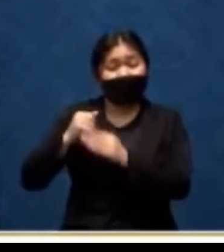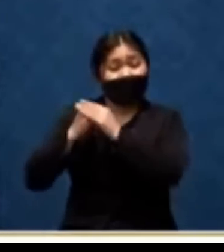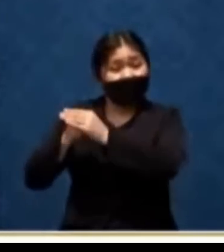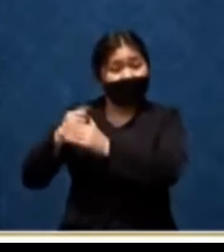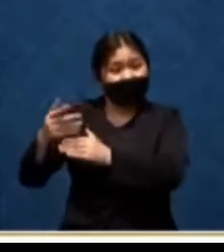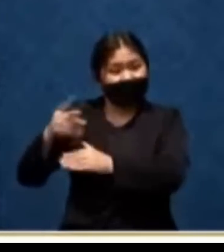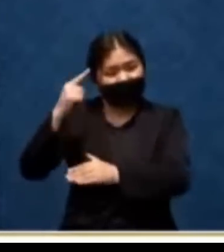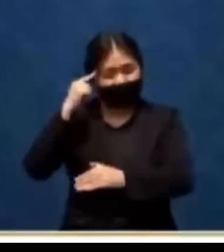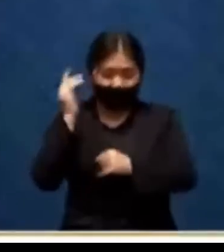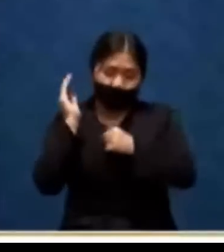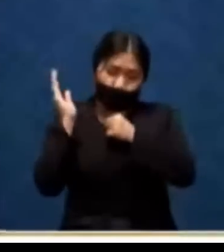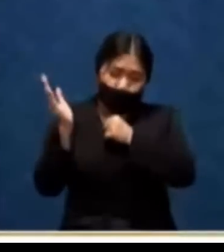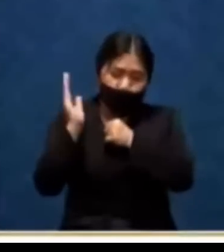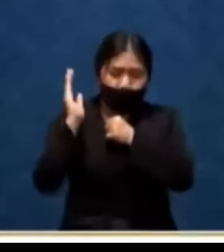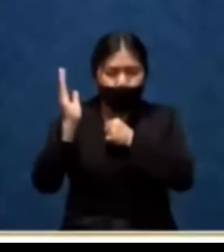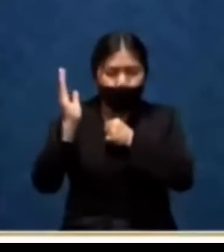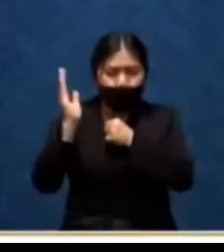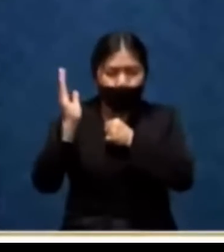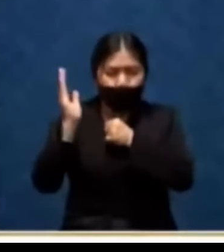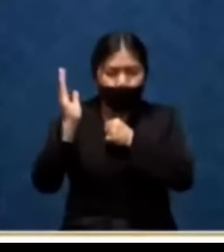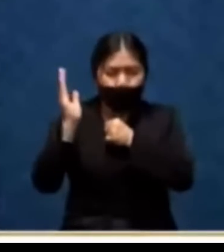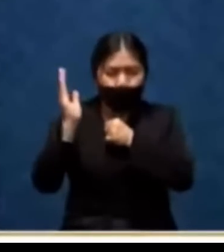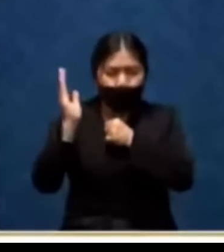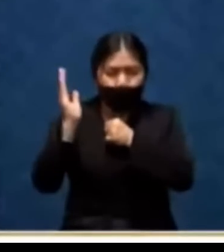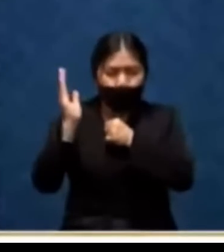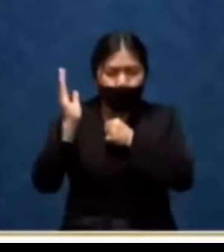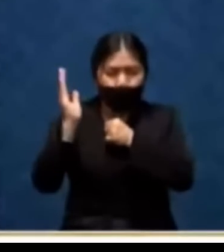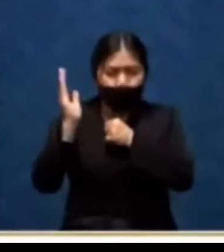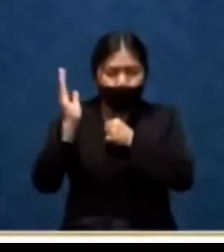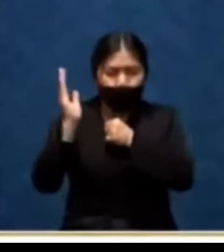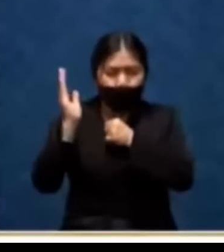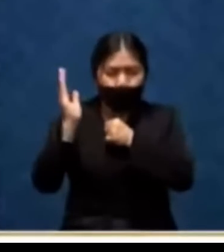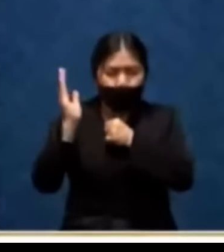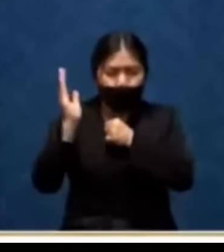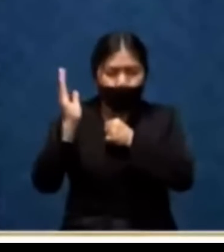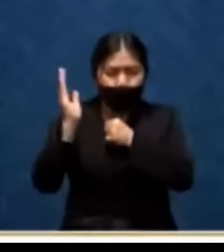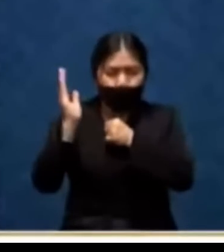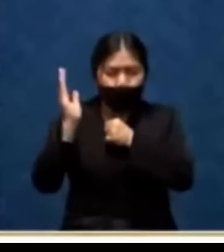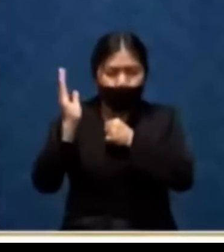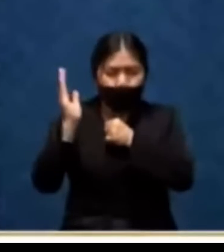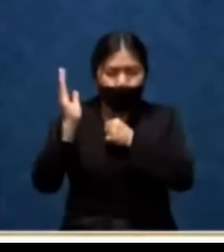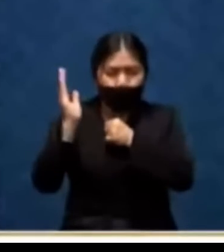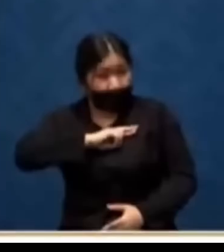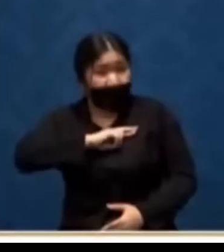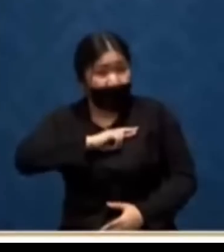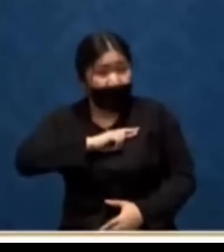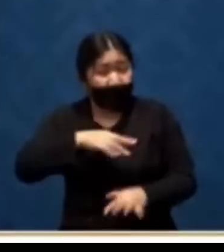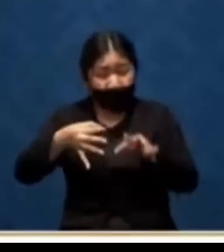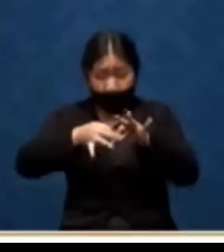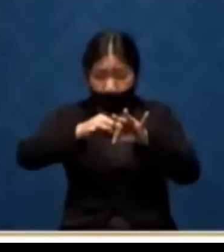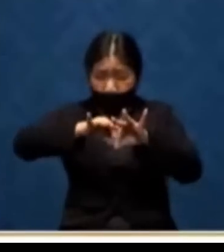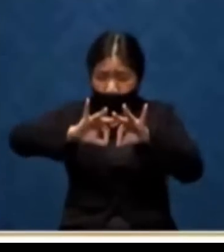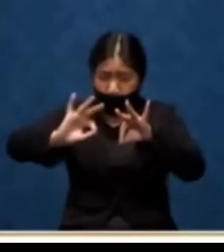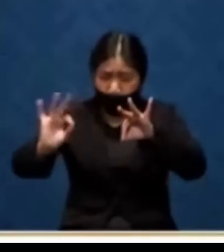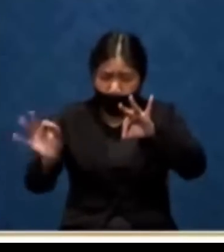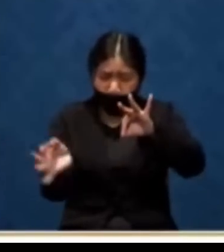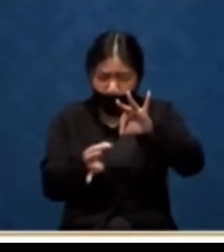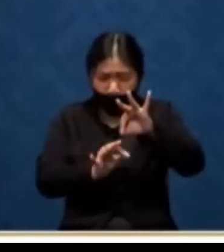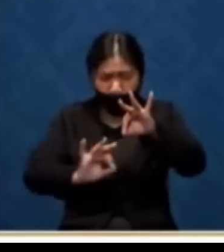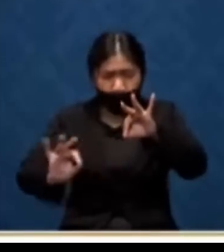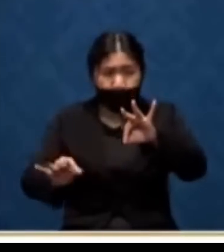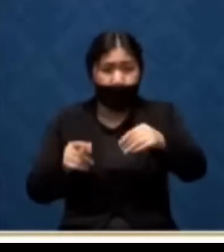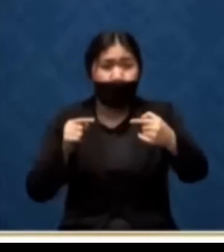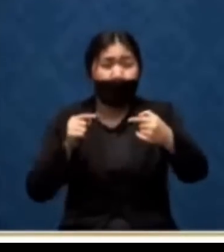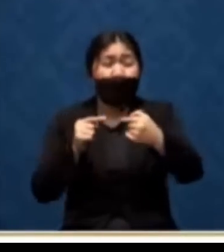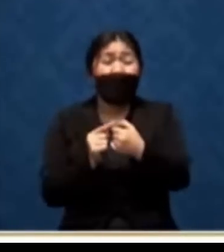การโฆษณาให้คนจีนเข้ามาใช้บริการของตัวเองนั่นคือการเขียนบทความลงโซเชียลมีเดีย